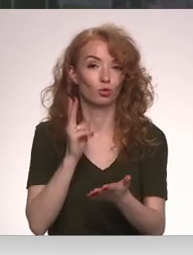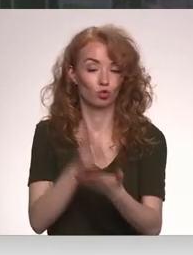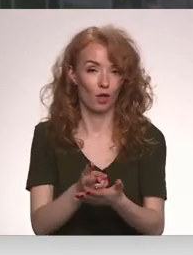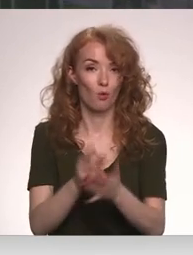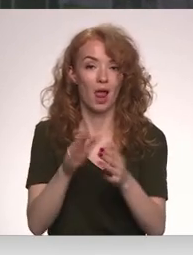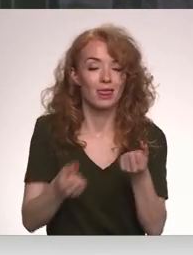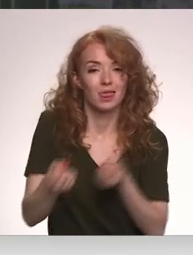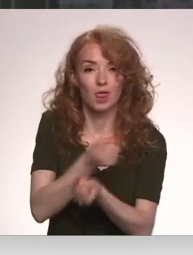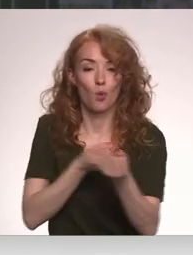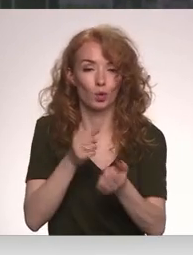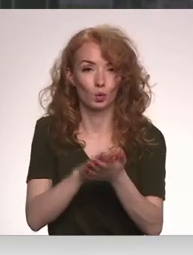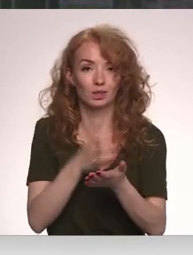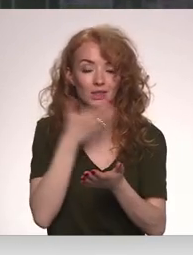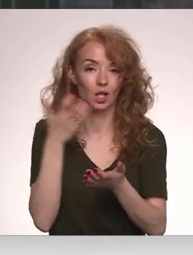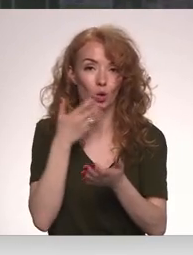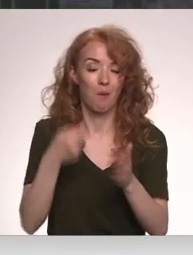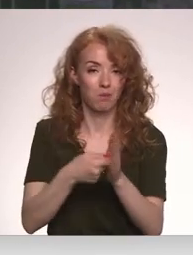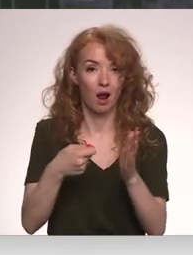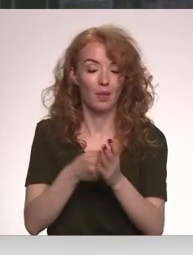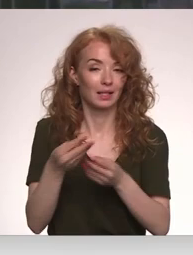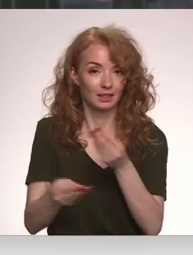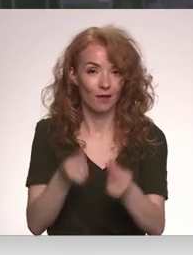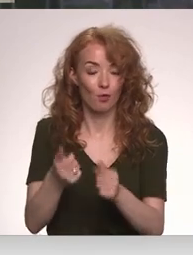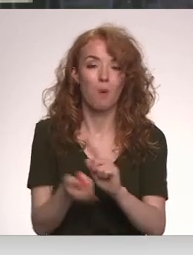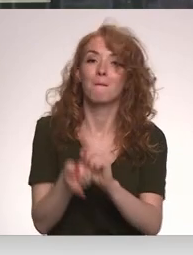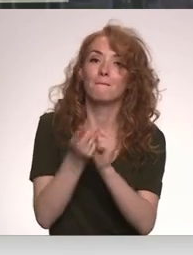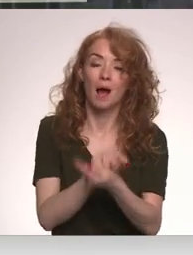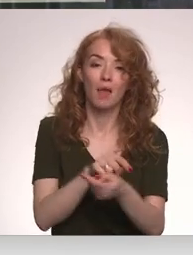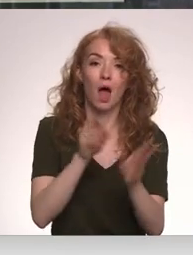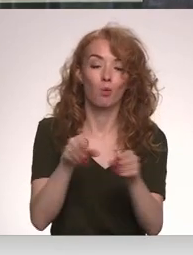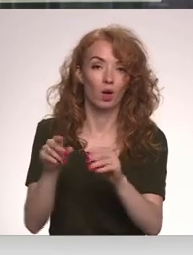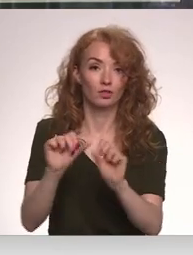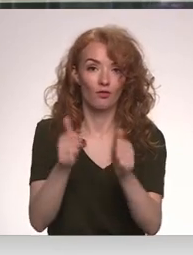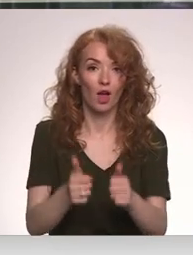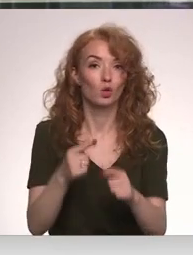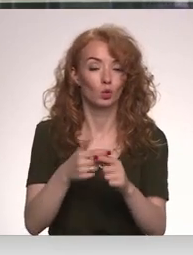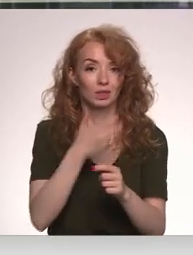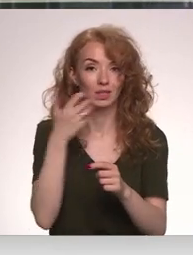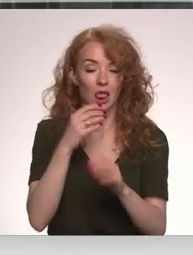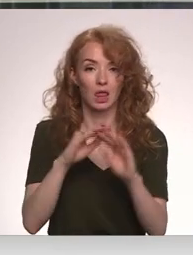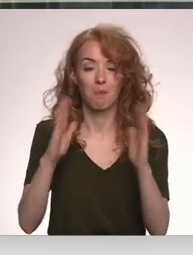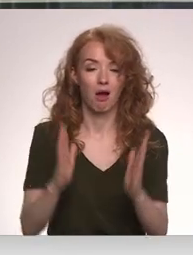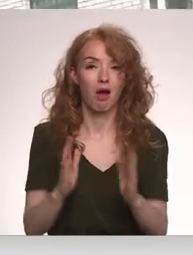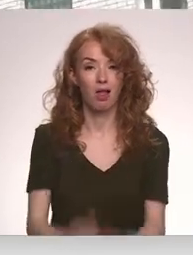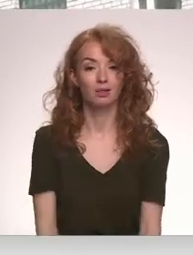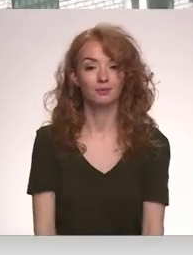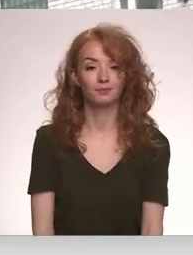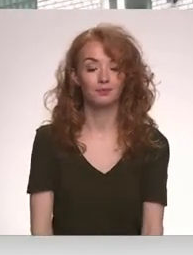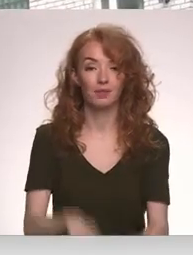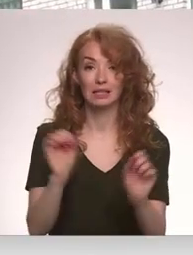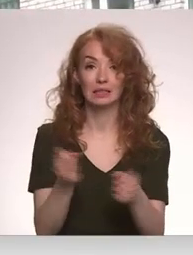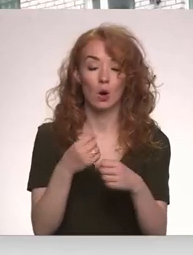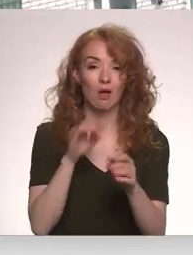varētu taupīt uz siltumapgādes izdevumiem, maina apkures veidu un siltina mājas.